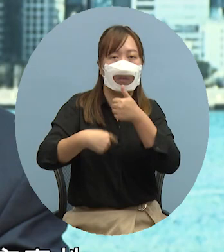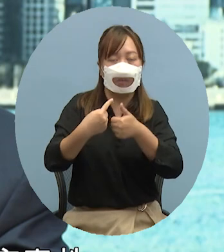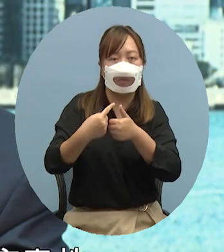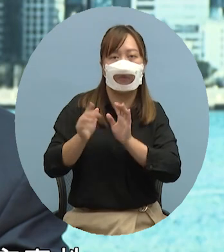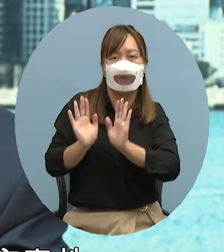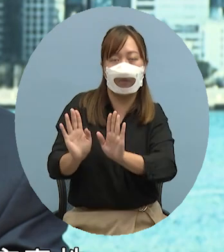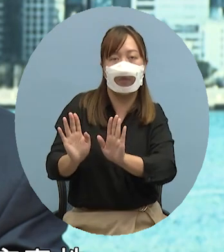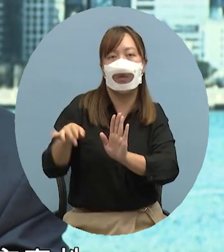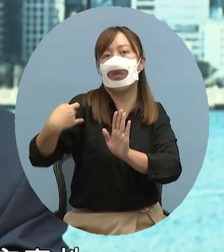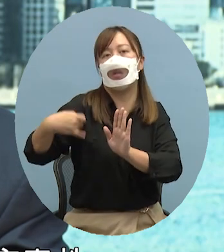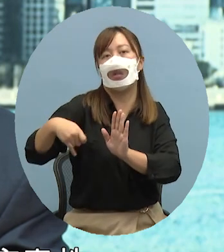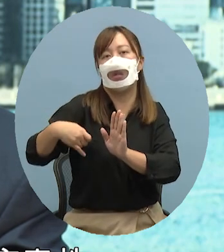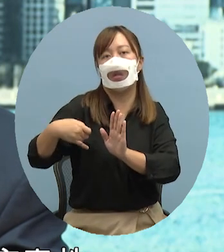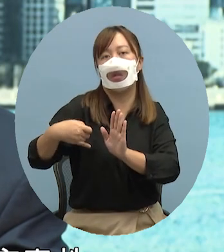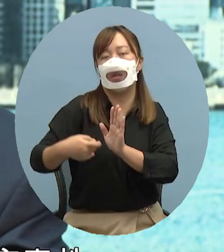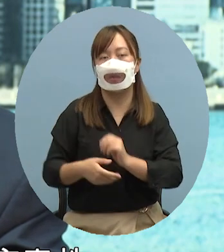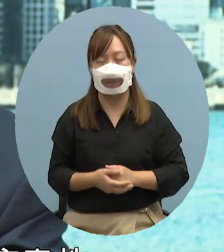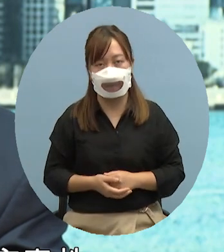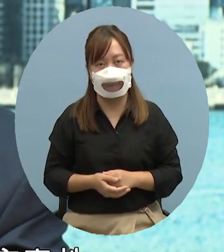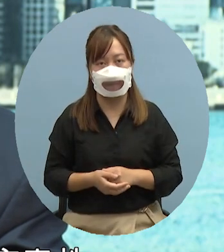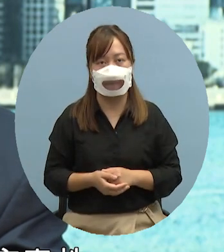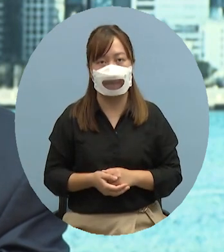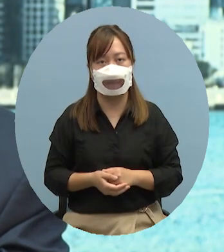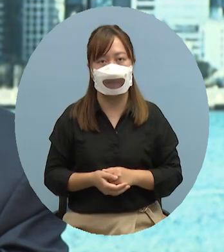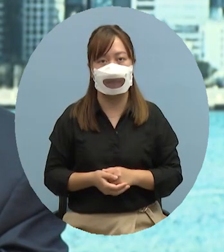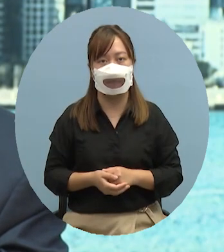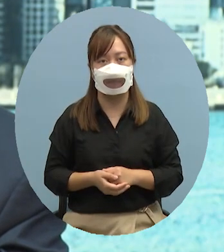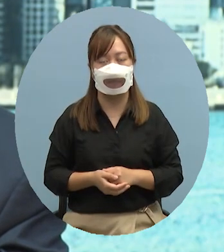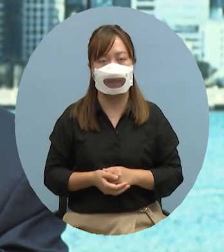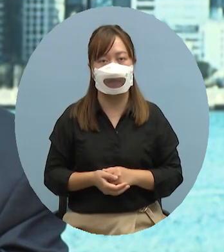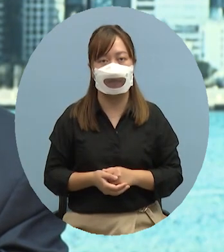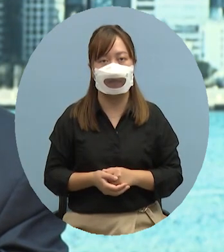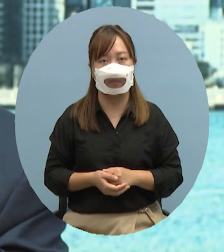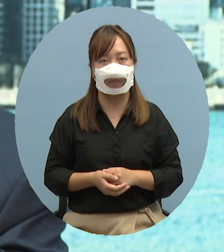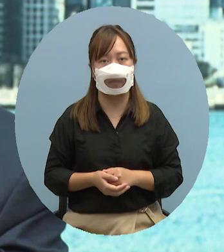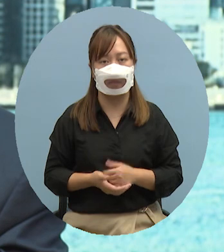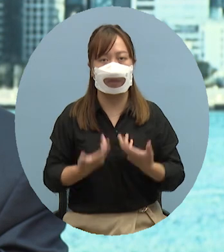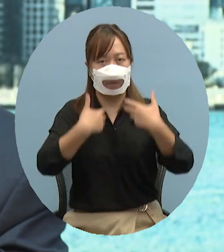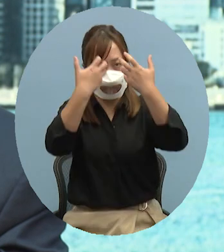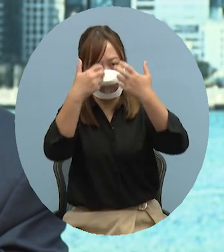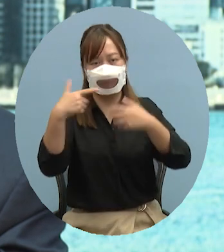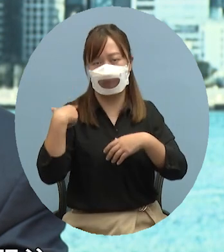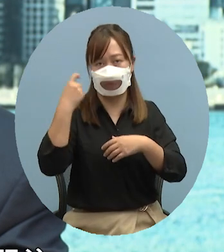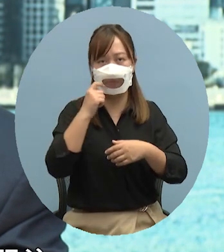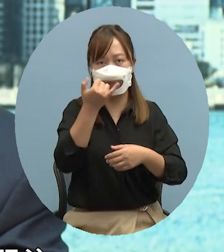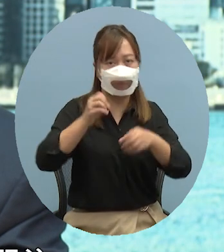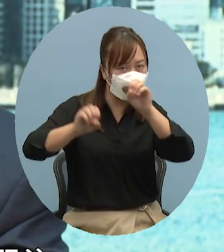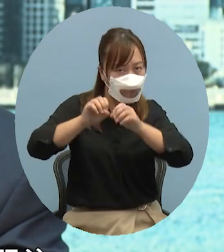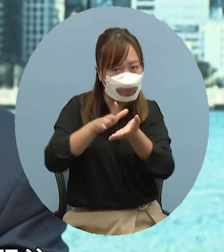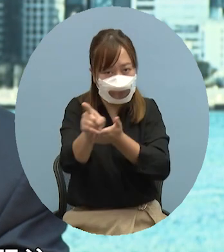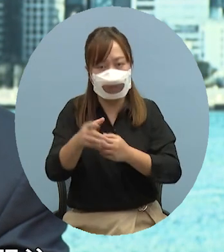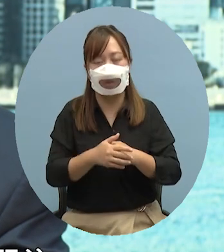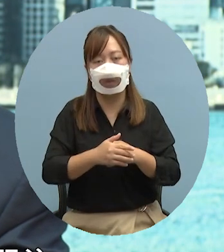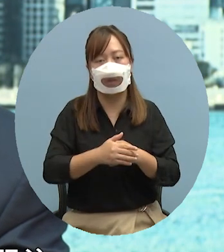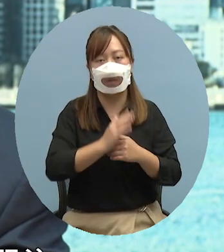係唔能夠係預防得到呢個新嘅變異病毒株嘅。咁我哋都關注到咧，最近都係有科學家啦，同埋其他